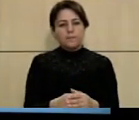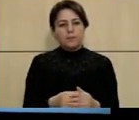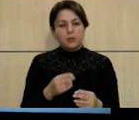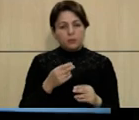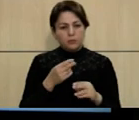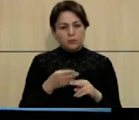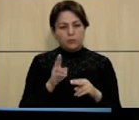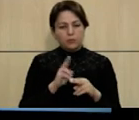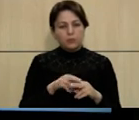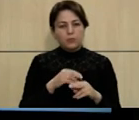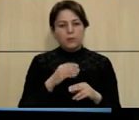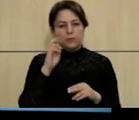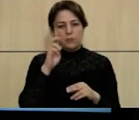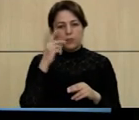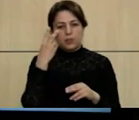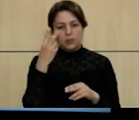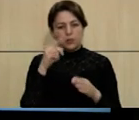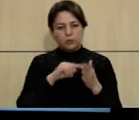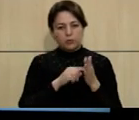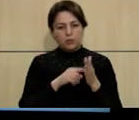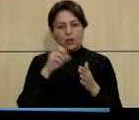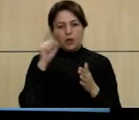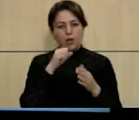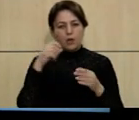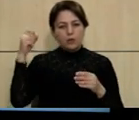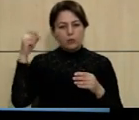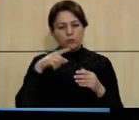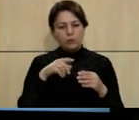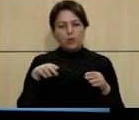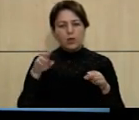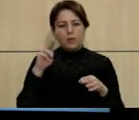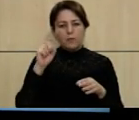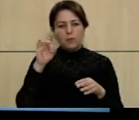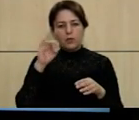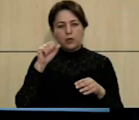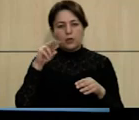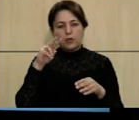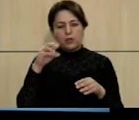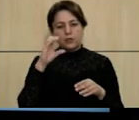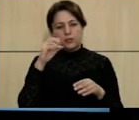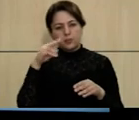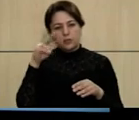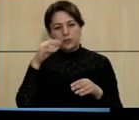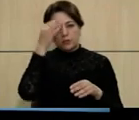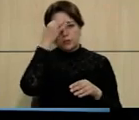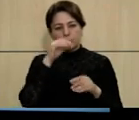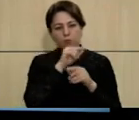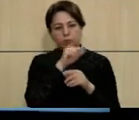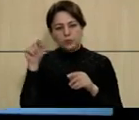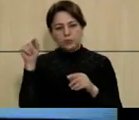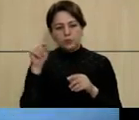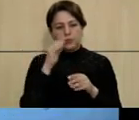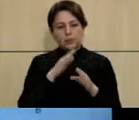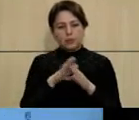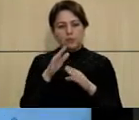Buning uchun B2 nuqtadan A nurga paralel CD to'g'ri chiziq o'tkazamiz. E'tibor bering